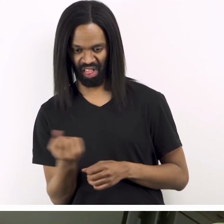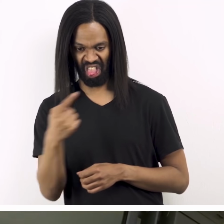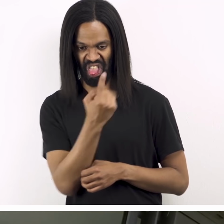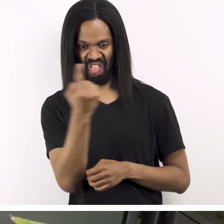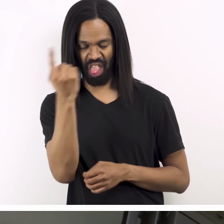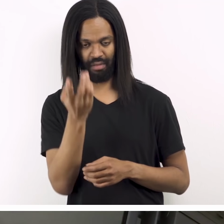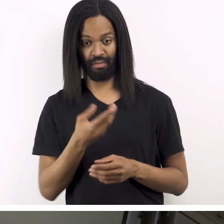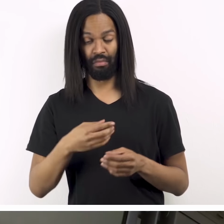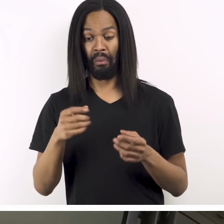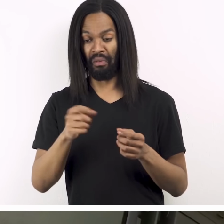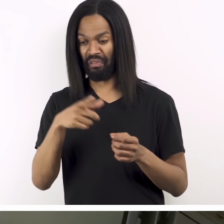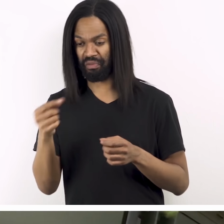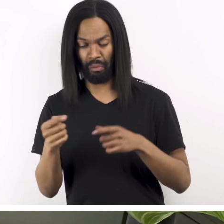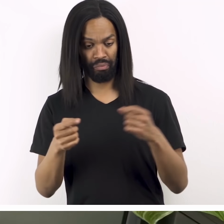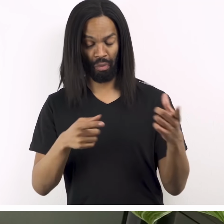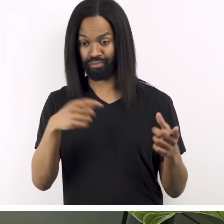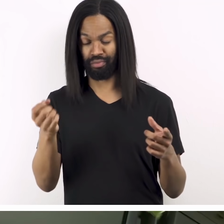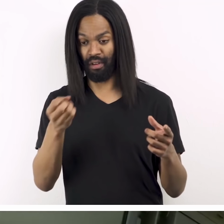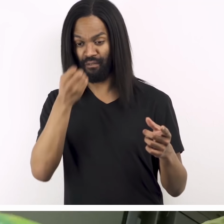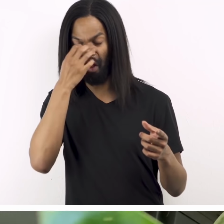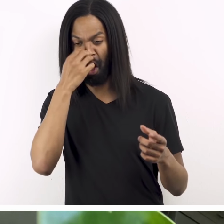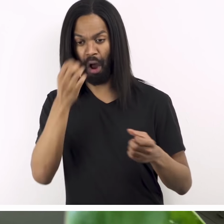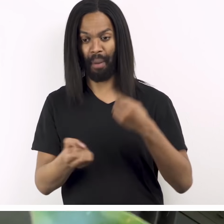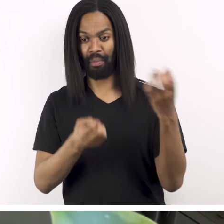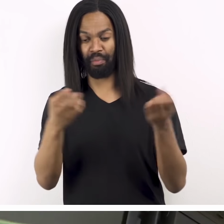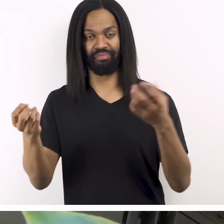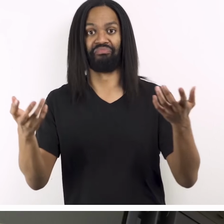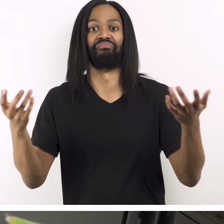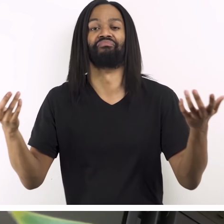tant pis. Et en plus, voilà, il fait des feuilles, des fleurs.